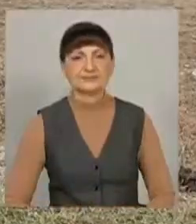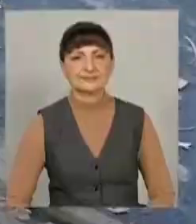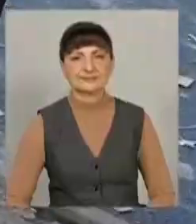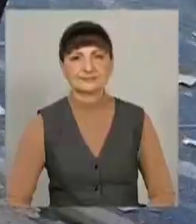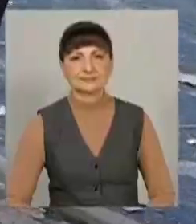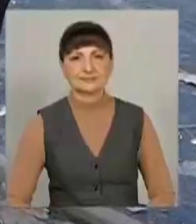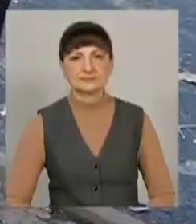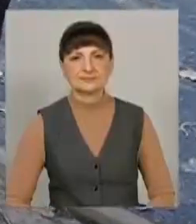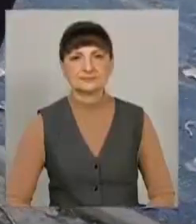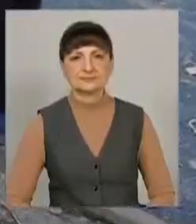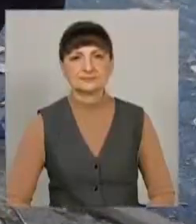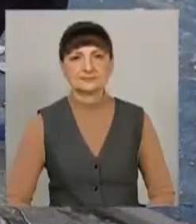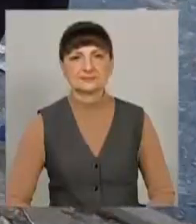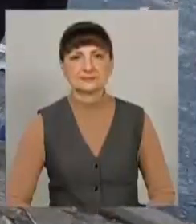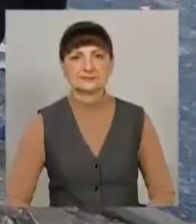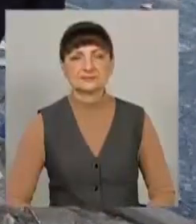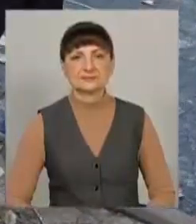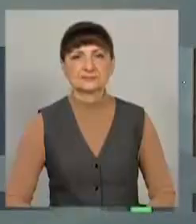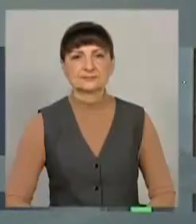jasil@almaty.gmail.com.